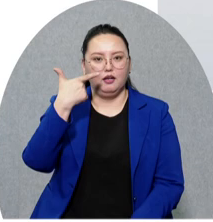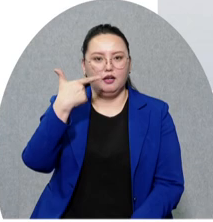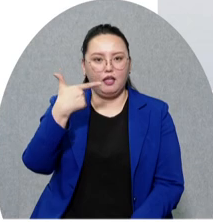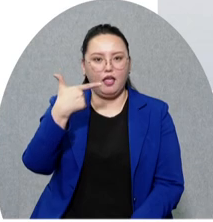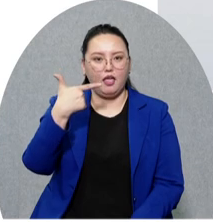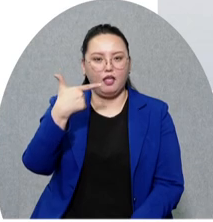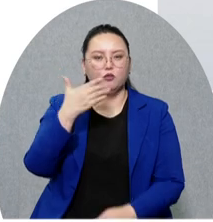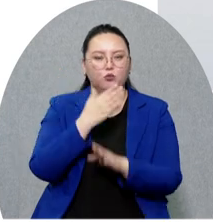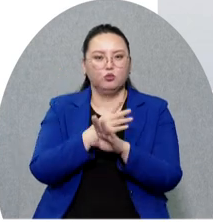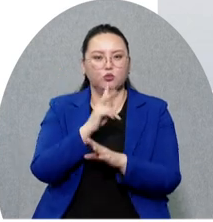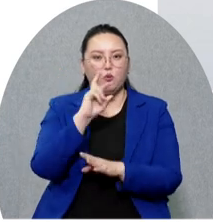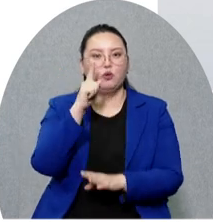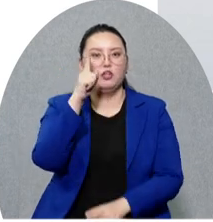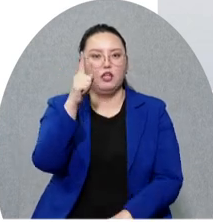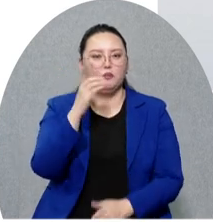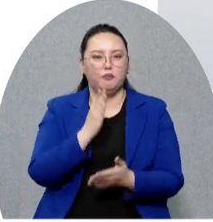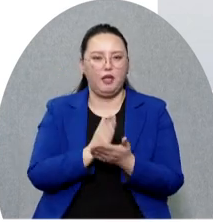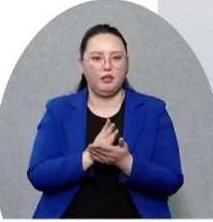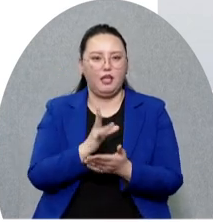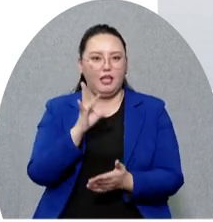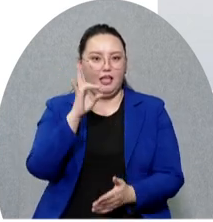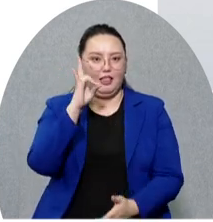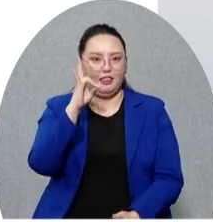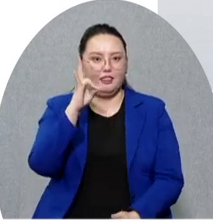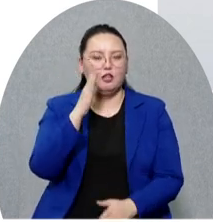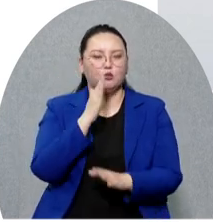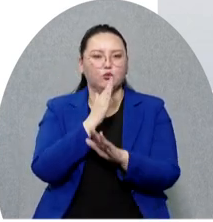төгссөн үйл үг нэг байна. Энээр төгссөн хан,